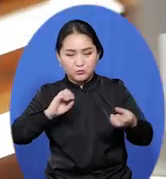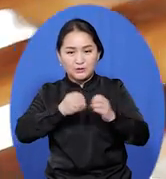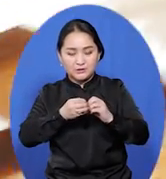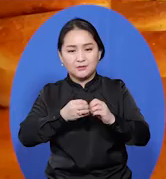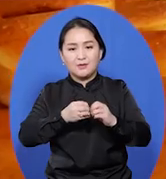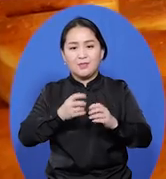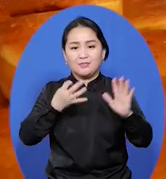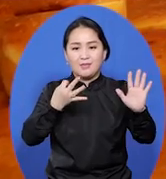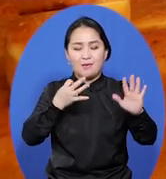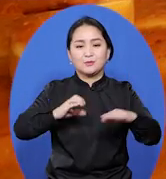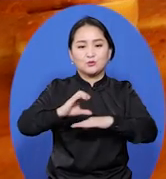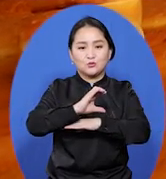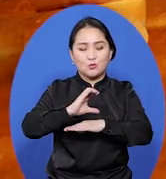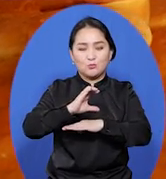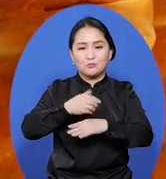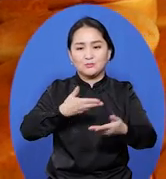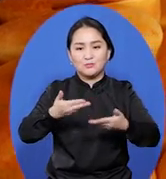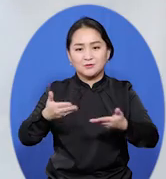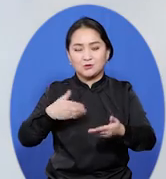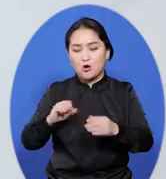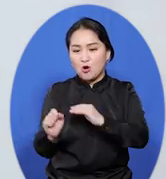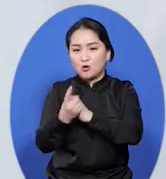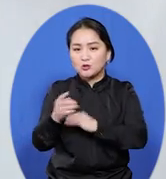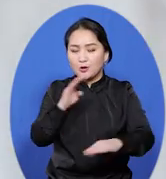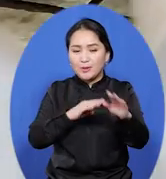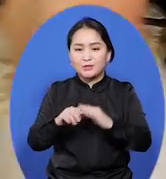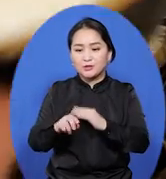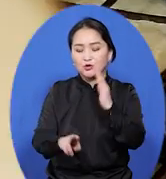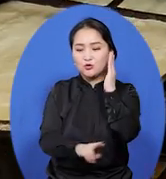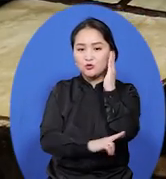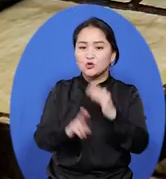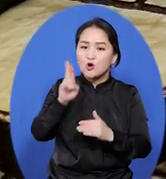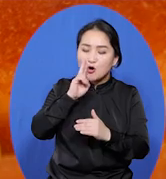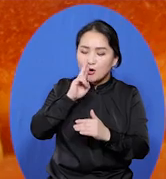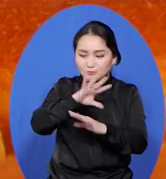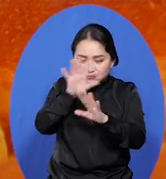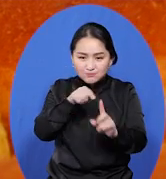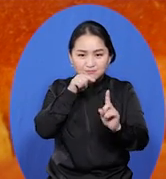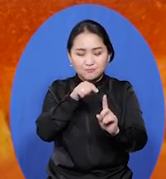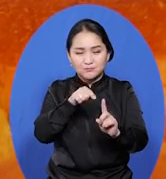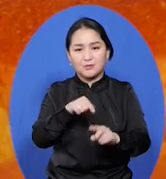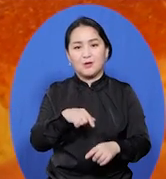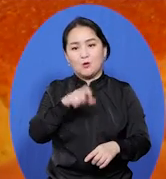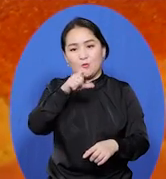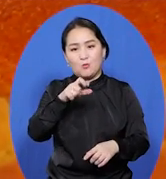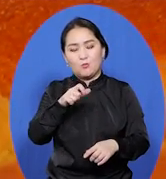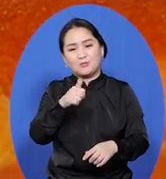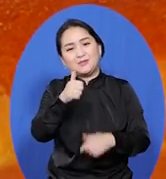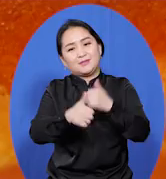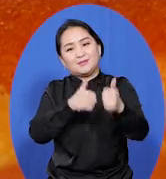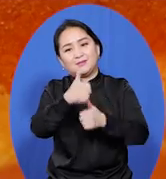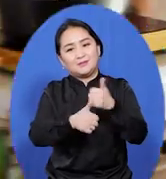борлуулж, аймгийн төвийнхөө дэлгүүрүүдэд нийлүүлж, онцгой байдлын ажилчдын өдрийн цаанд нийлүүлдэг гэд хэрэглэгчдийн талархлыг